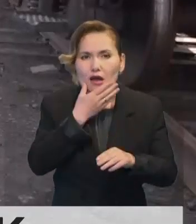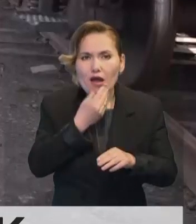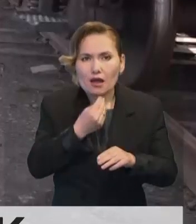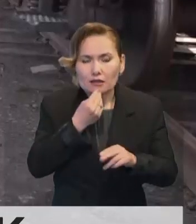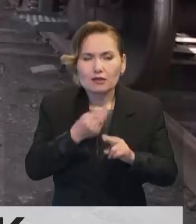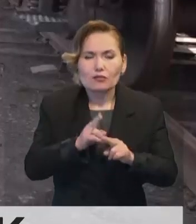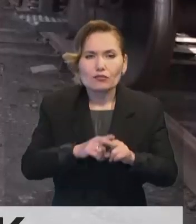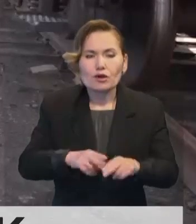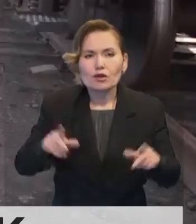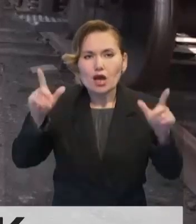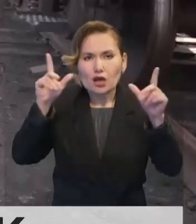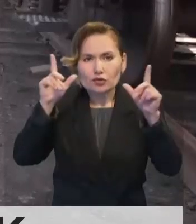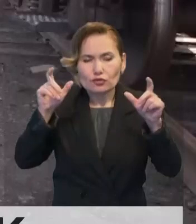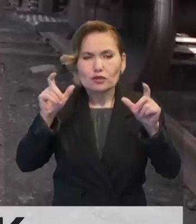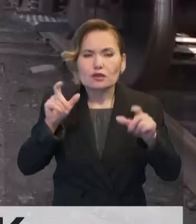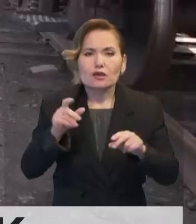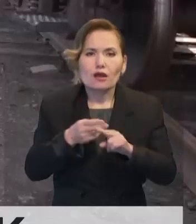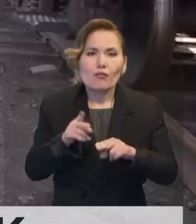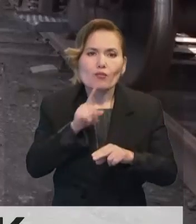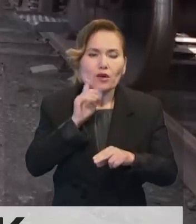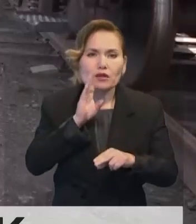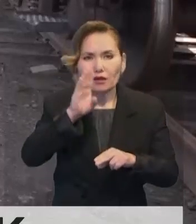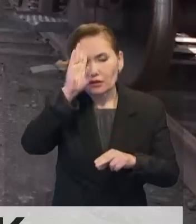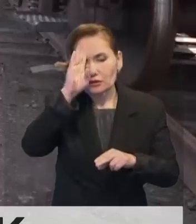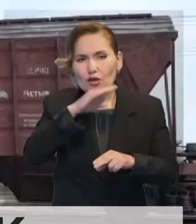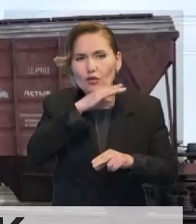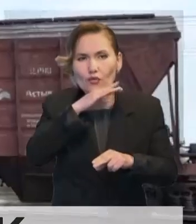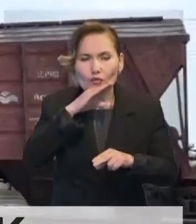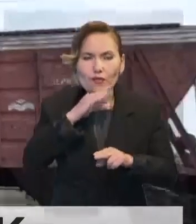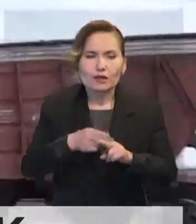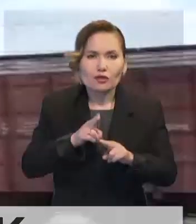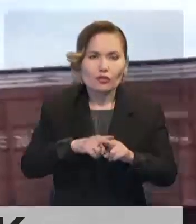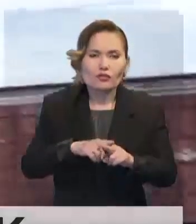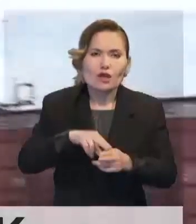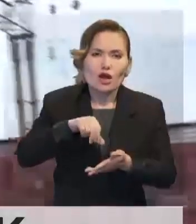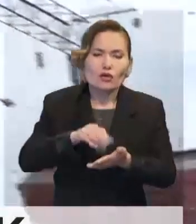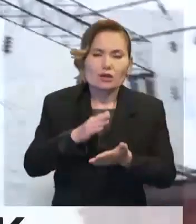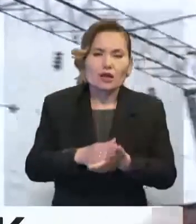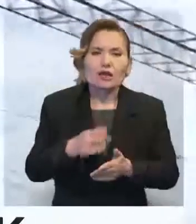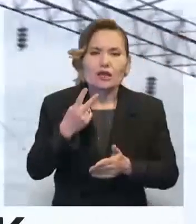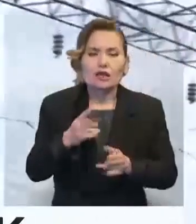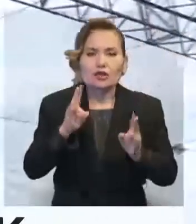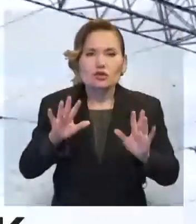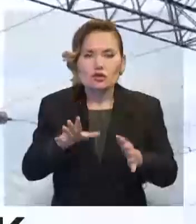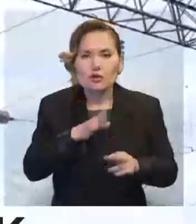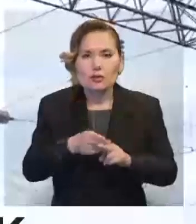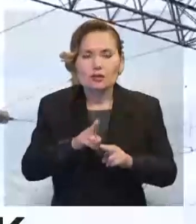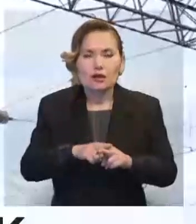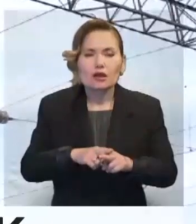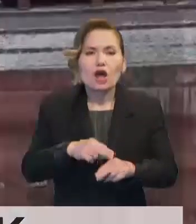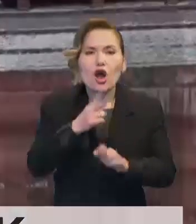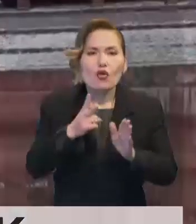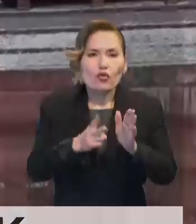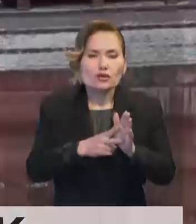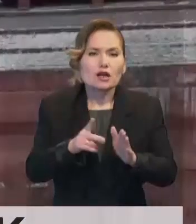деп өмірлерін қауіпке төндіретіндері жетерлік. Дәл осы жерде екі бірдей қайғылы оқиға тіркелді. Бірнеше күн бұрын 17